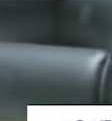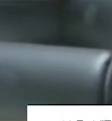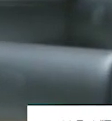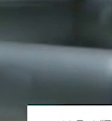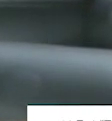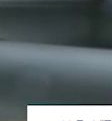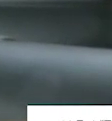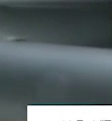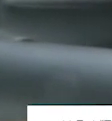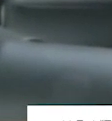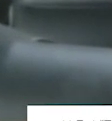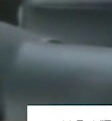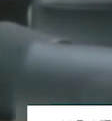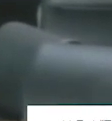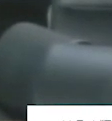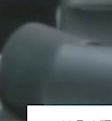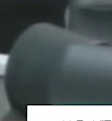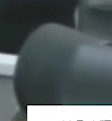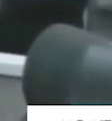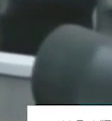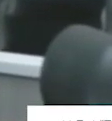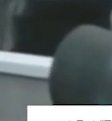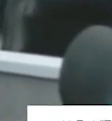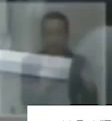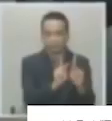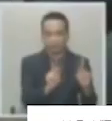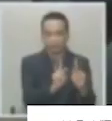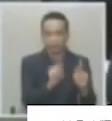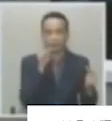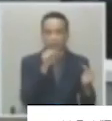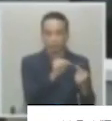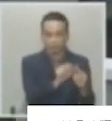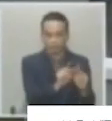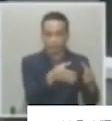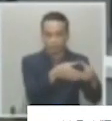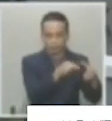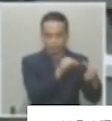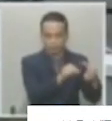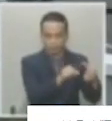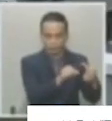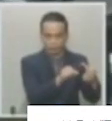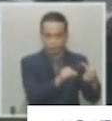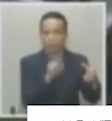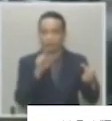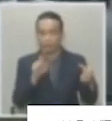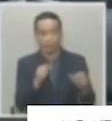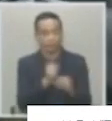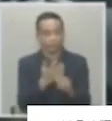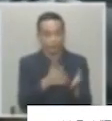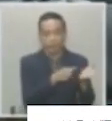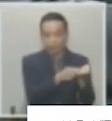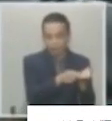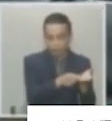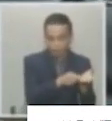ครับผมพูดเรื่องคณะกรรมการคณะหนึ่งให้เห็นว่าท่านควรจะมีจะปฏิรูปหน่วยนี้